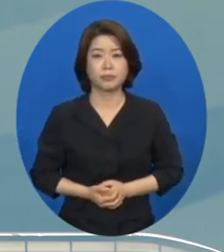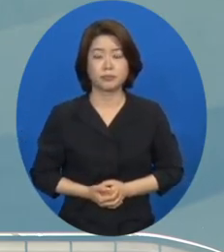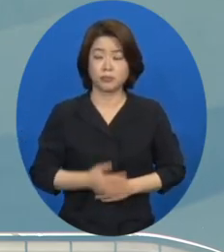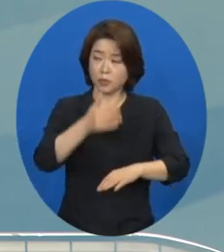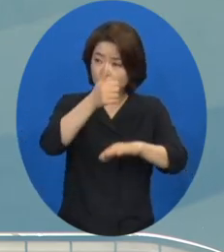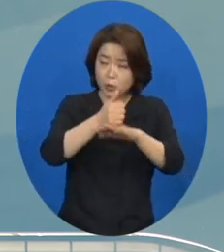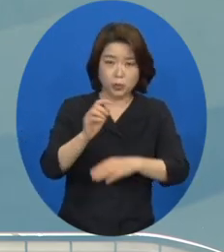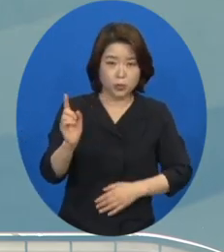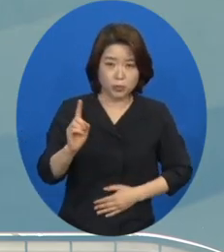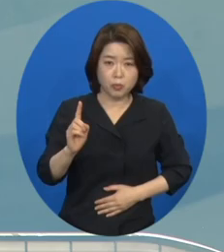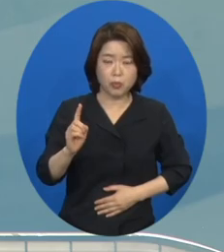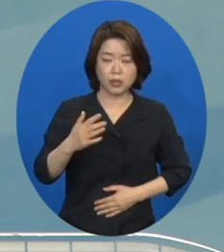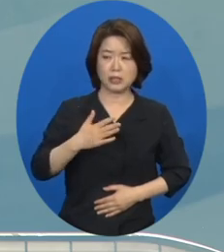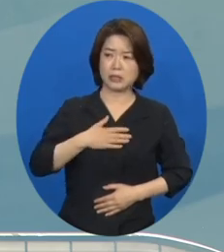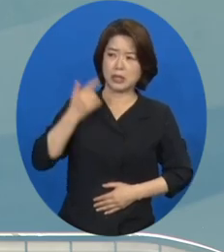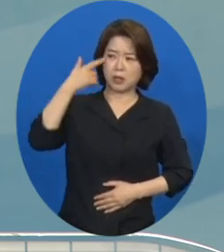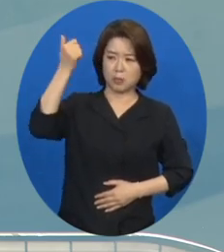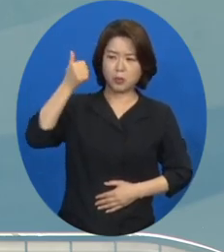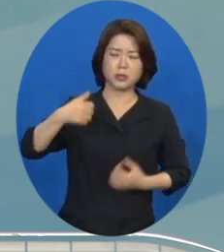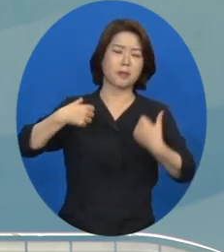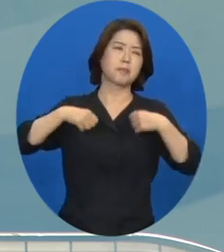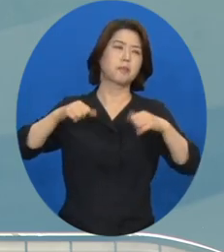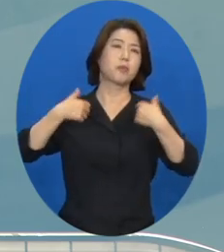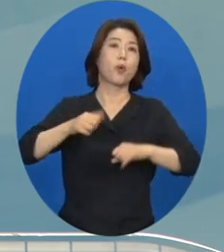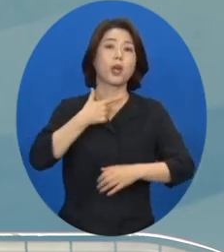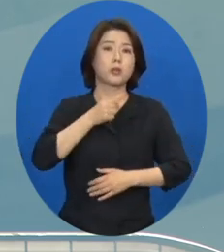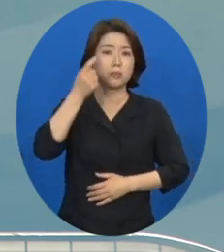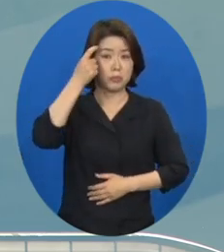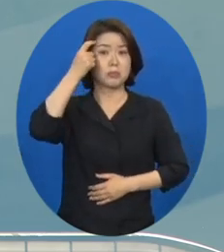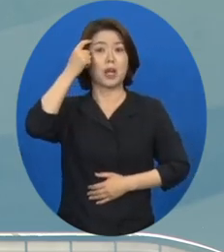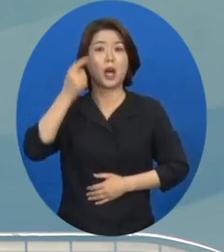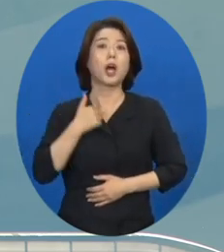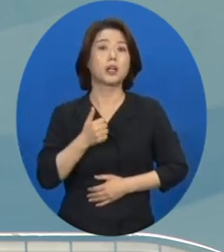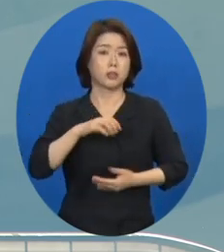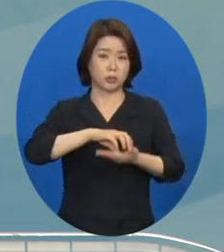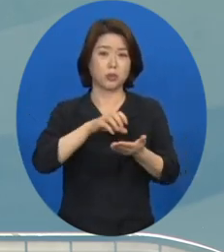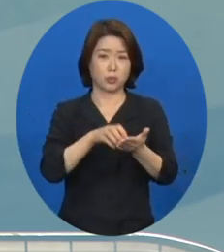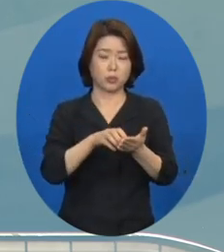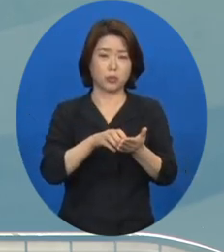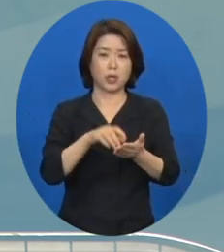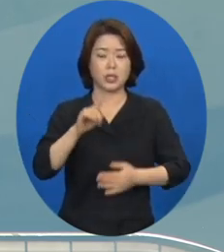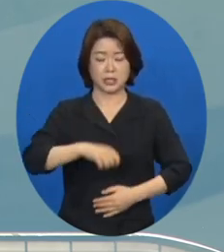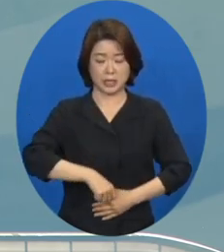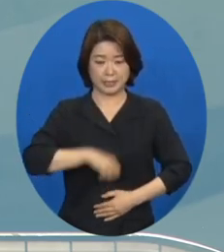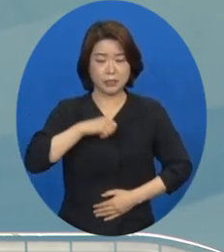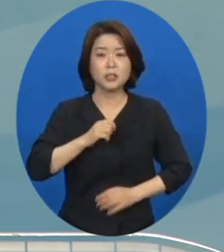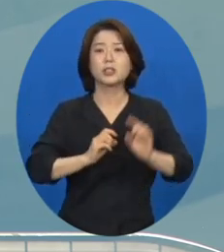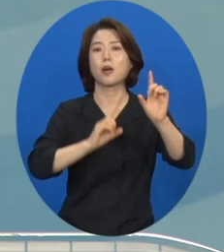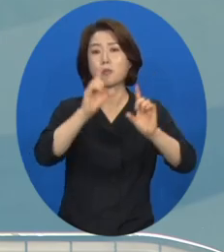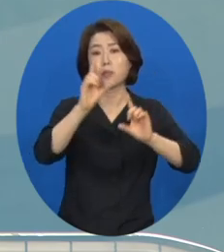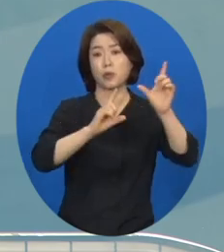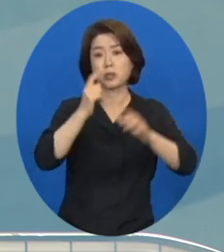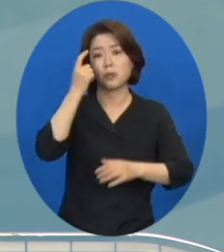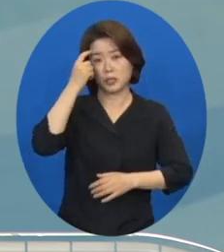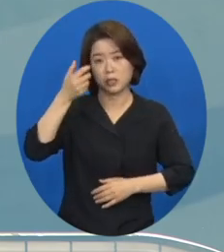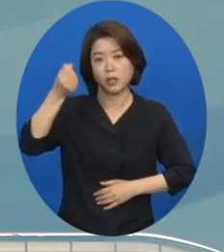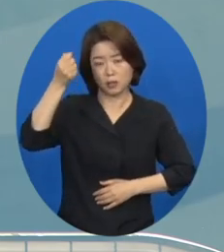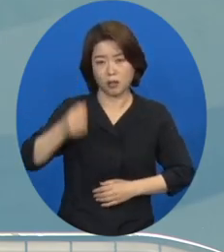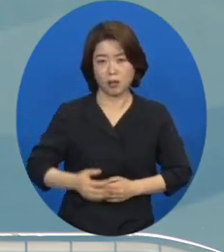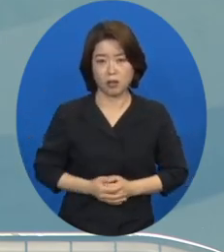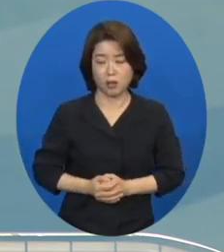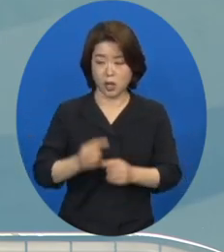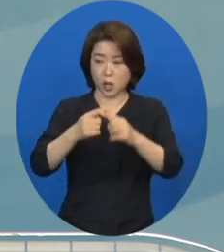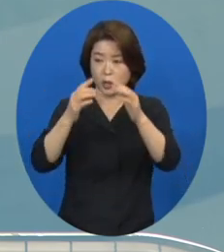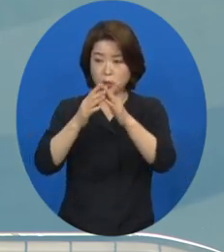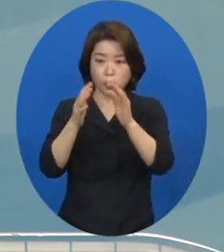결국은 목사 그만두고 싶은 생각이 들었어요. 그게 정직한 태도라고 생각했습니다. 교인들을